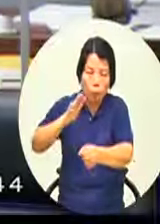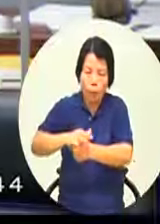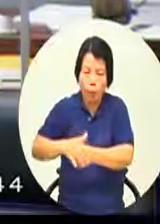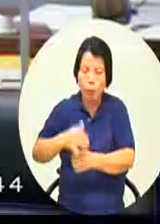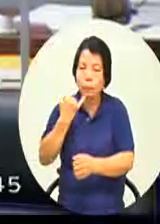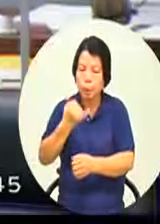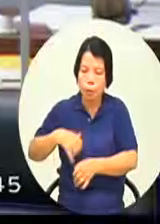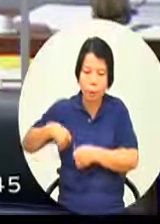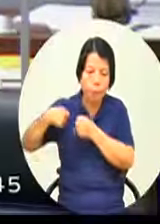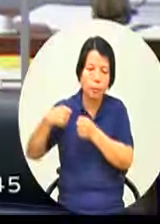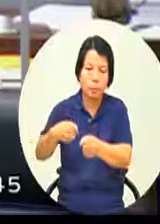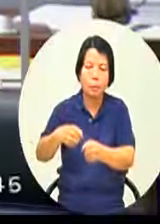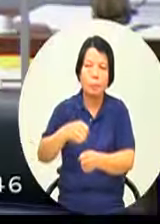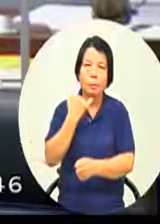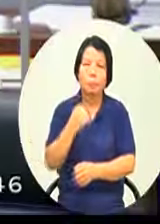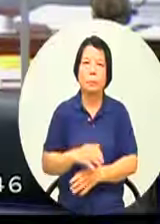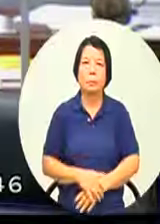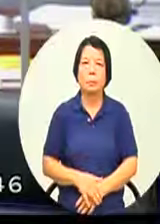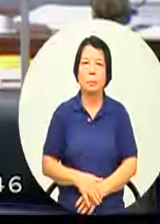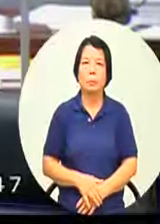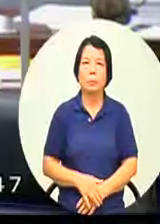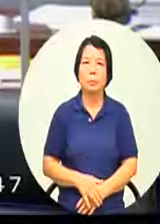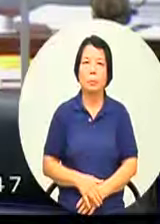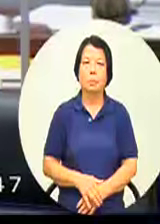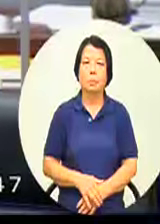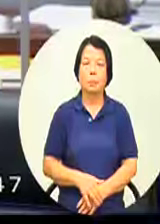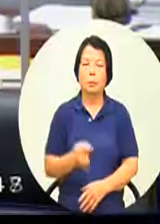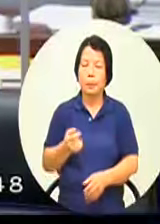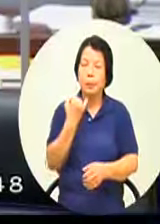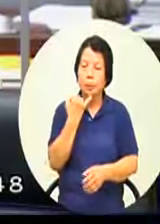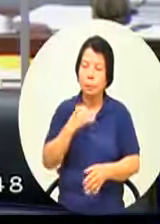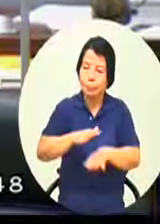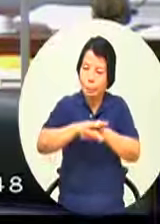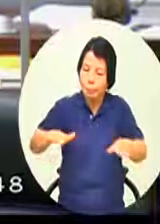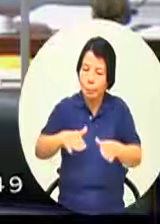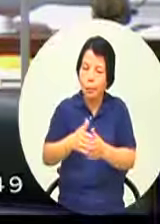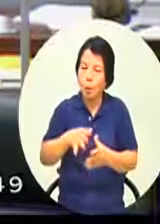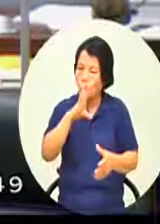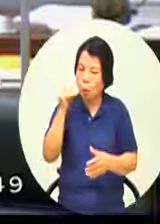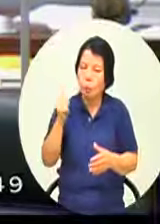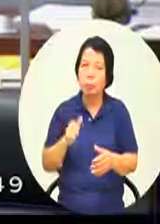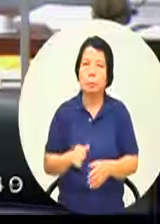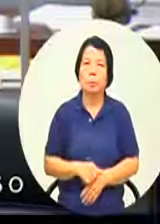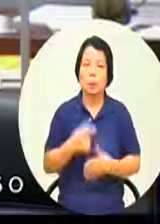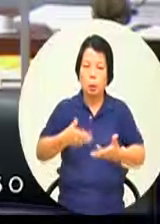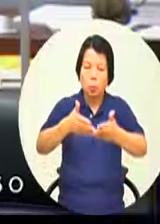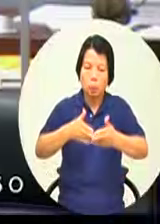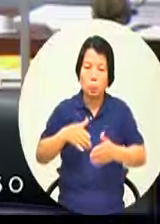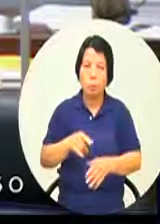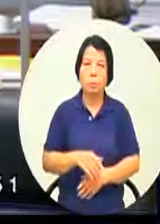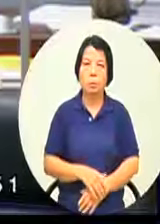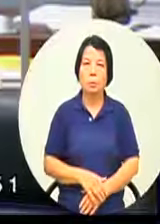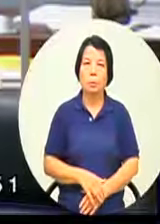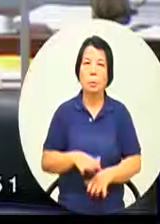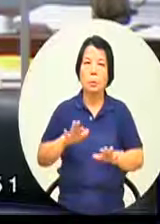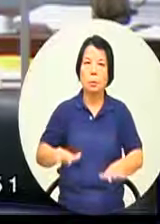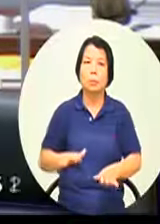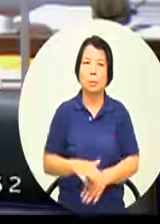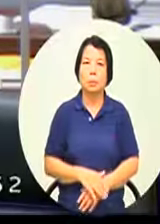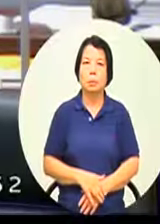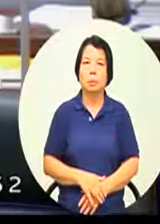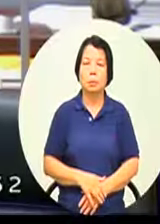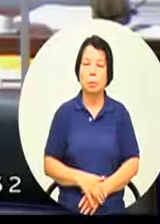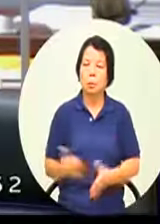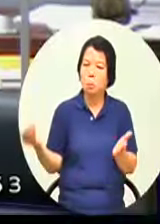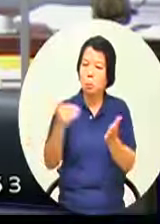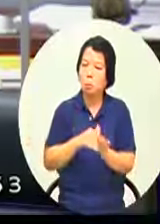补的，能够让他们在这条路能够很安全的能够回家，这是重点。那现在。到